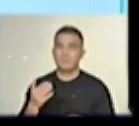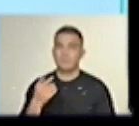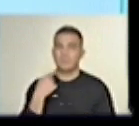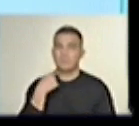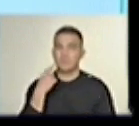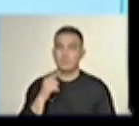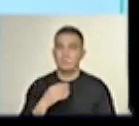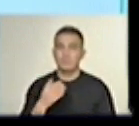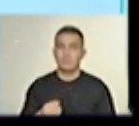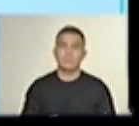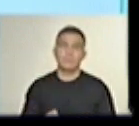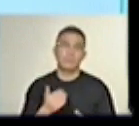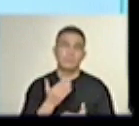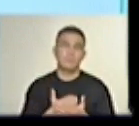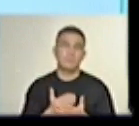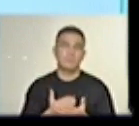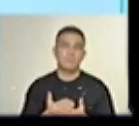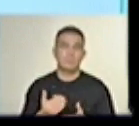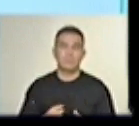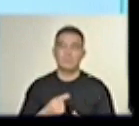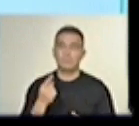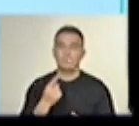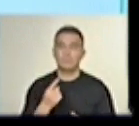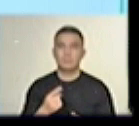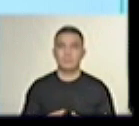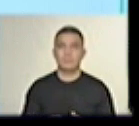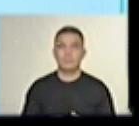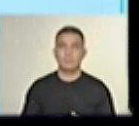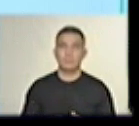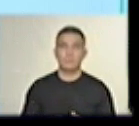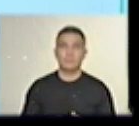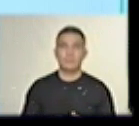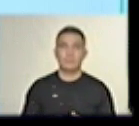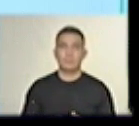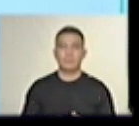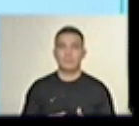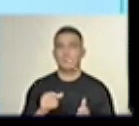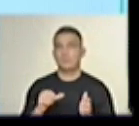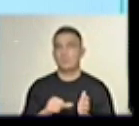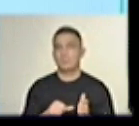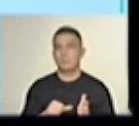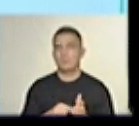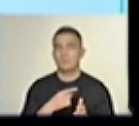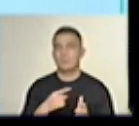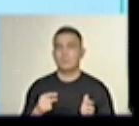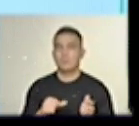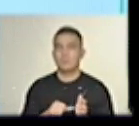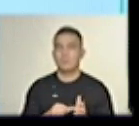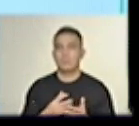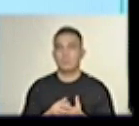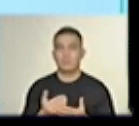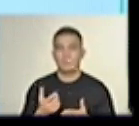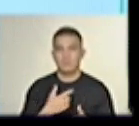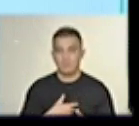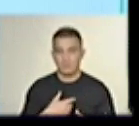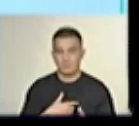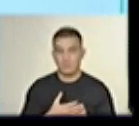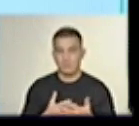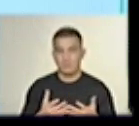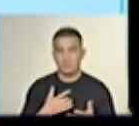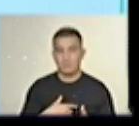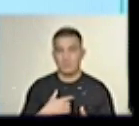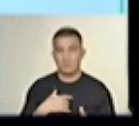bo'ladi. Masalan, birinchisiga men 6 va -6 deb yozdim. Siz ham o'zingiz ixtiyoriy